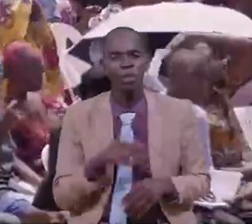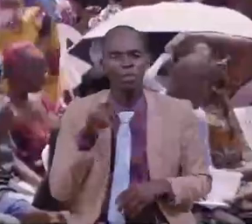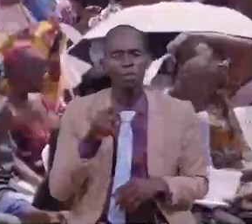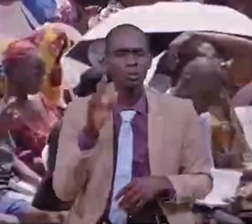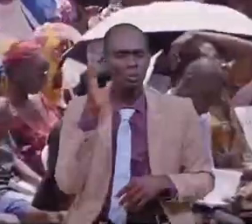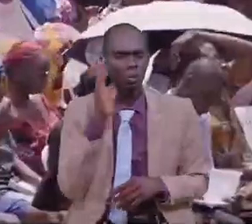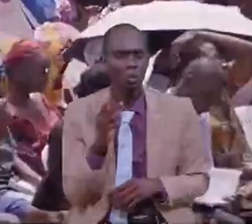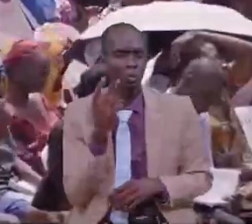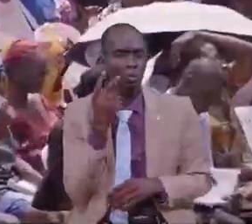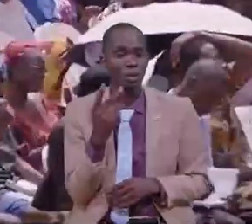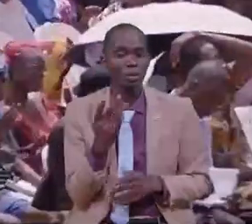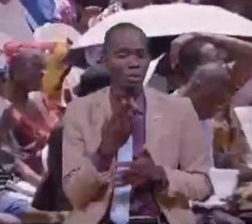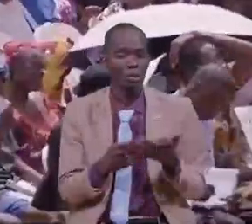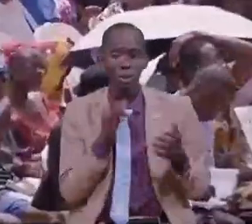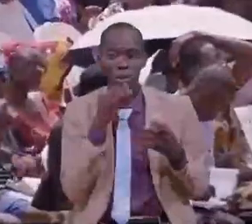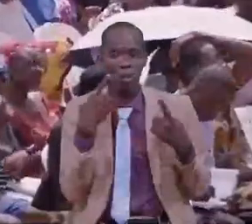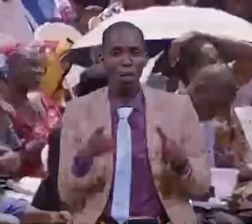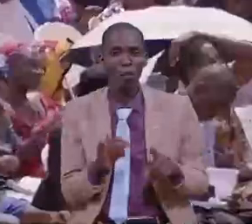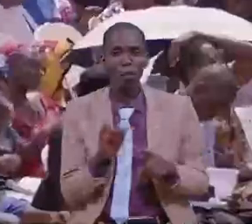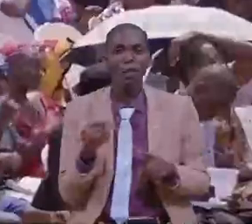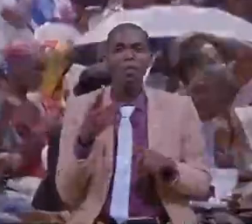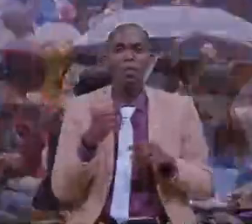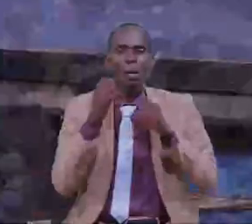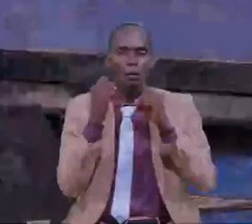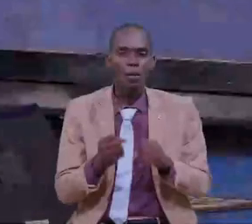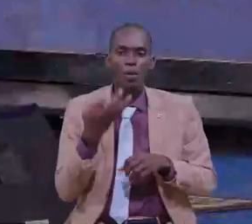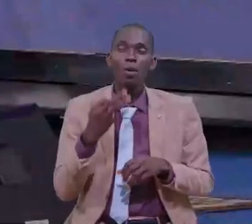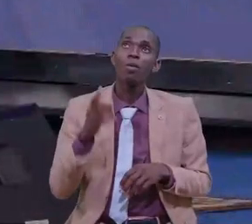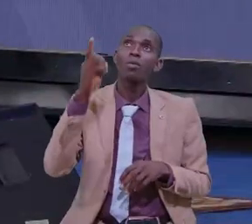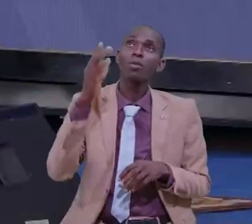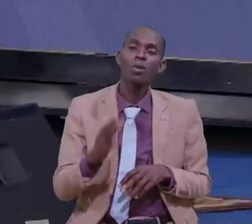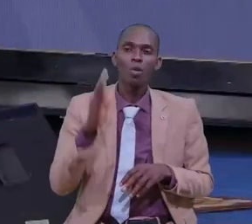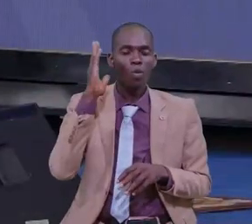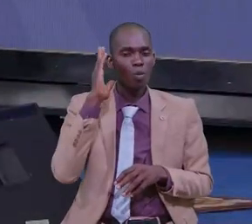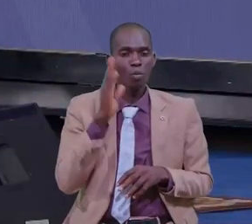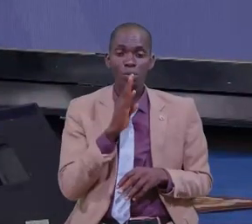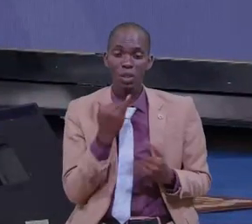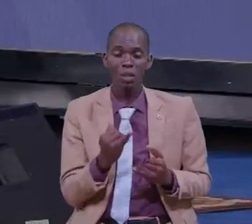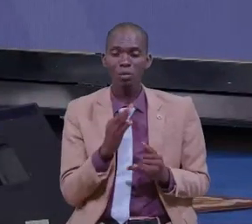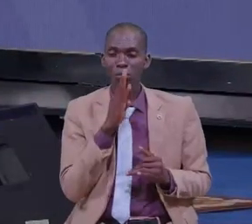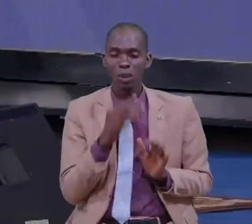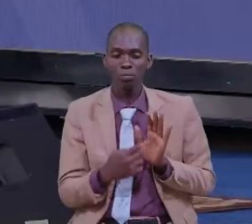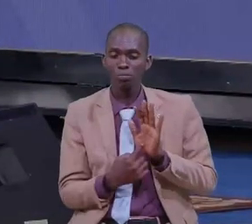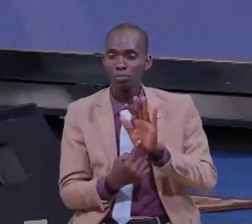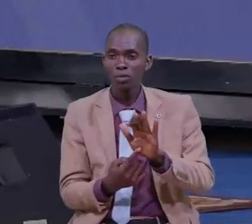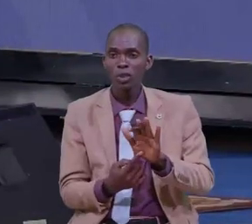vous voyez ce qui se passe. La puissance de Dieu manifestée.